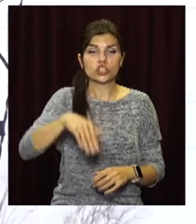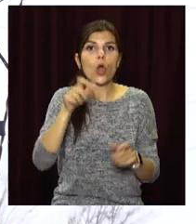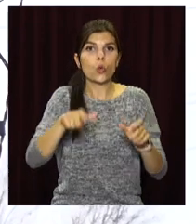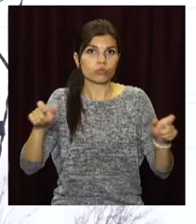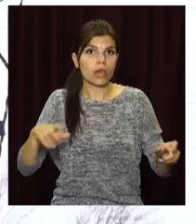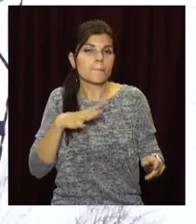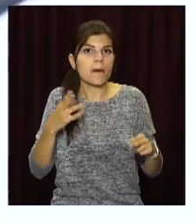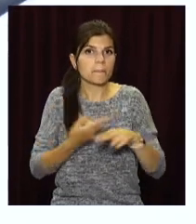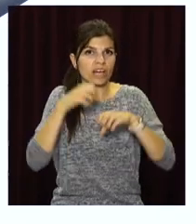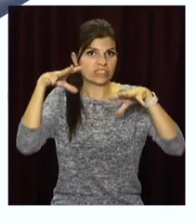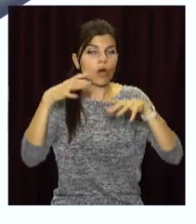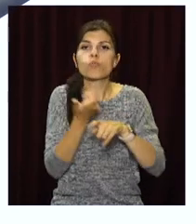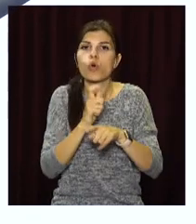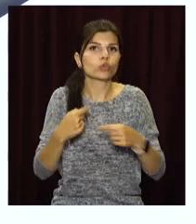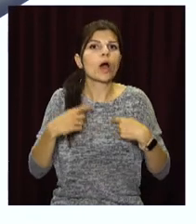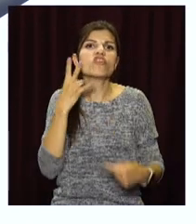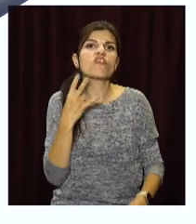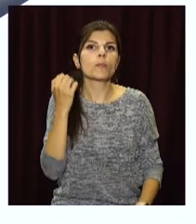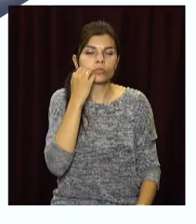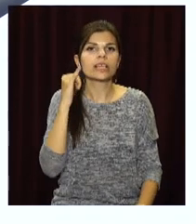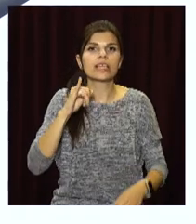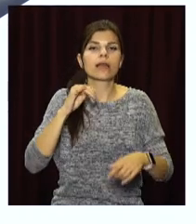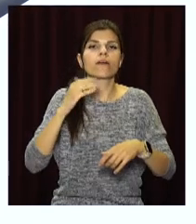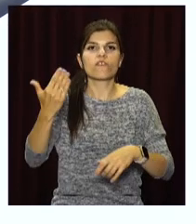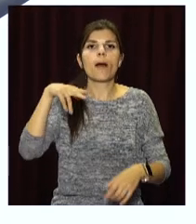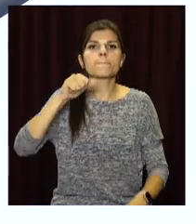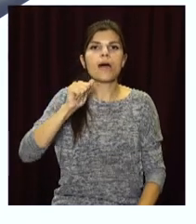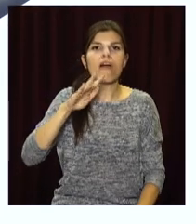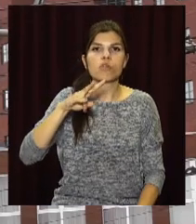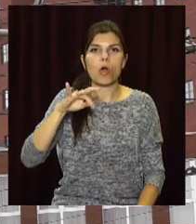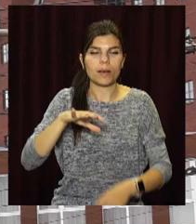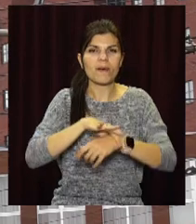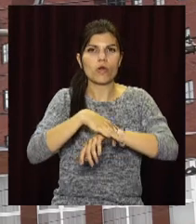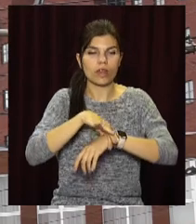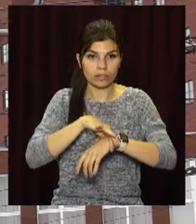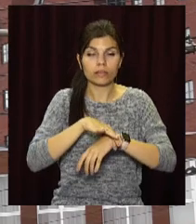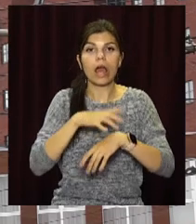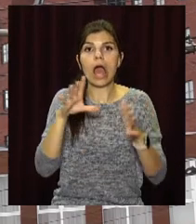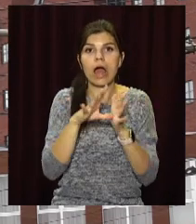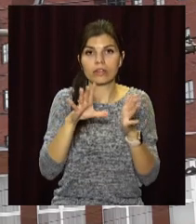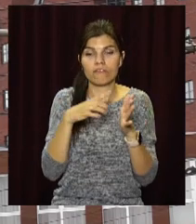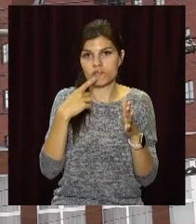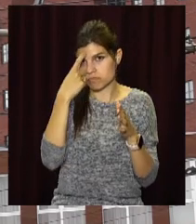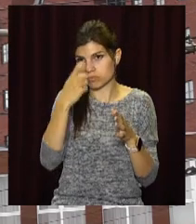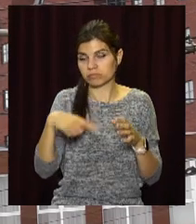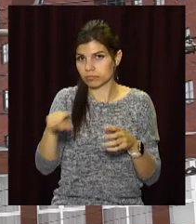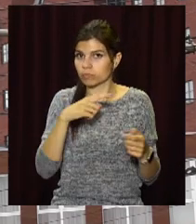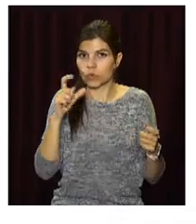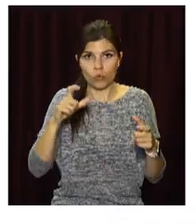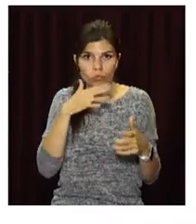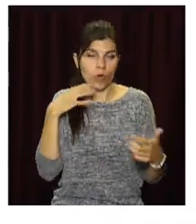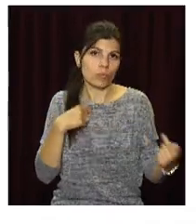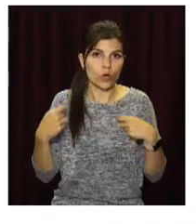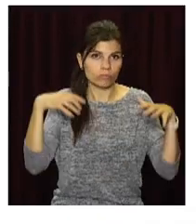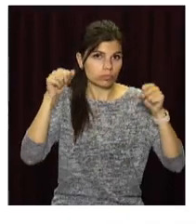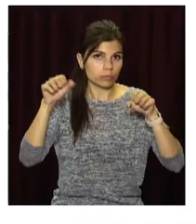абонентів. Найбільше постраждали Новомосковський і Павлоградський райони, повідомляють у прес-службі енергетичної компанії. Аварійні